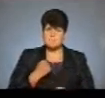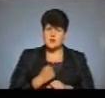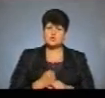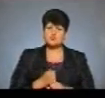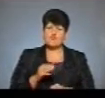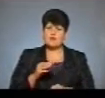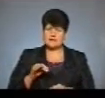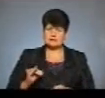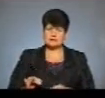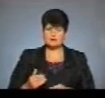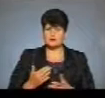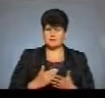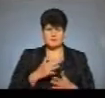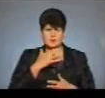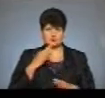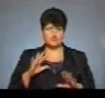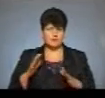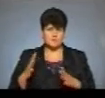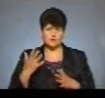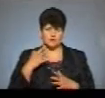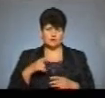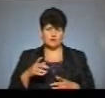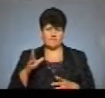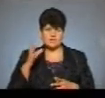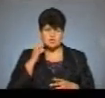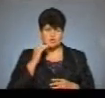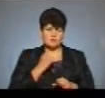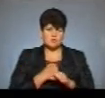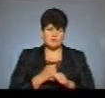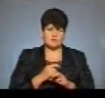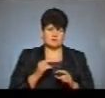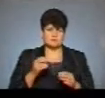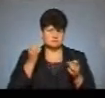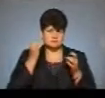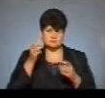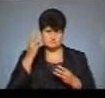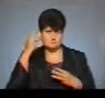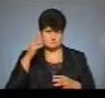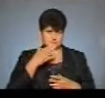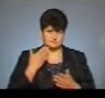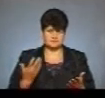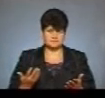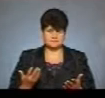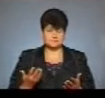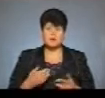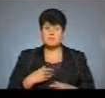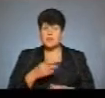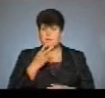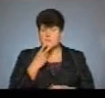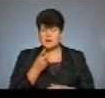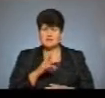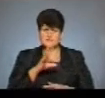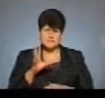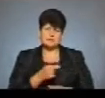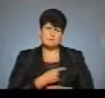багато зараз випадків, коли люди вважають, що працювати – це не престижно. Ми побачили загалом, які професії були представлені